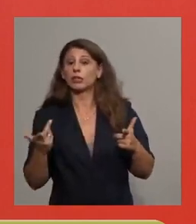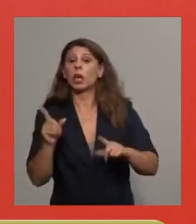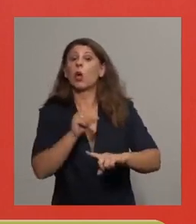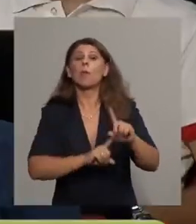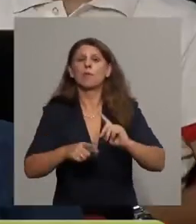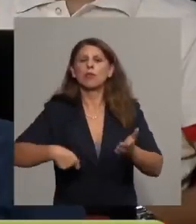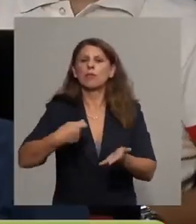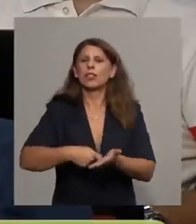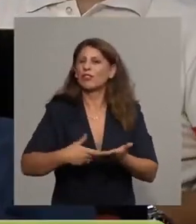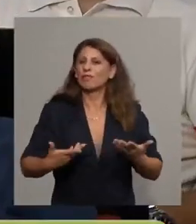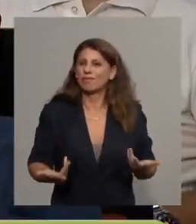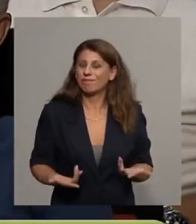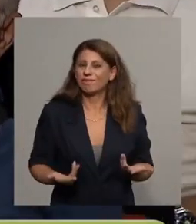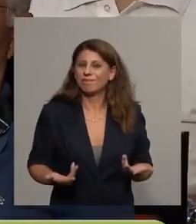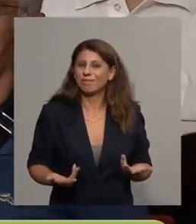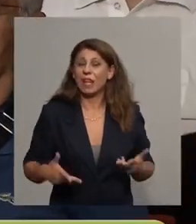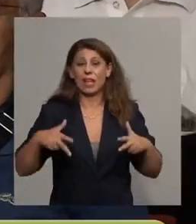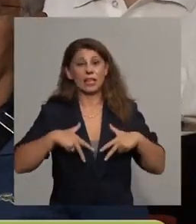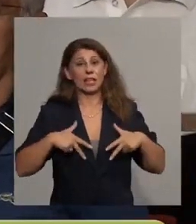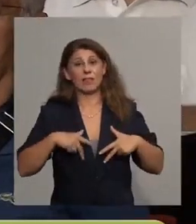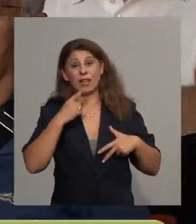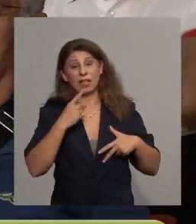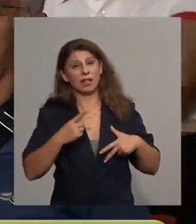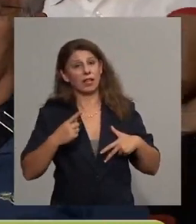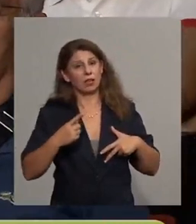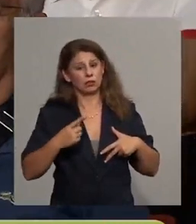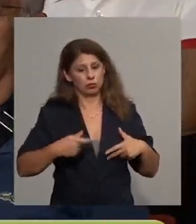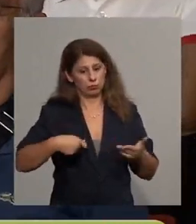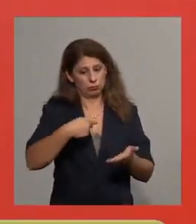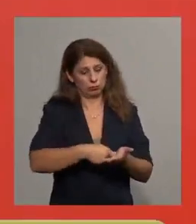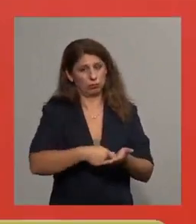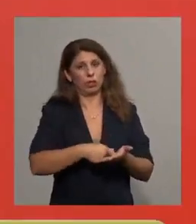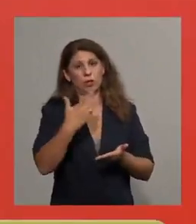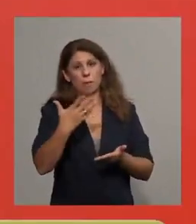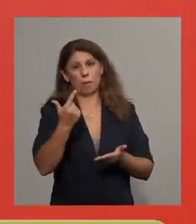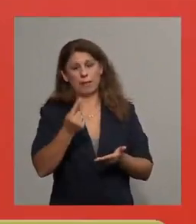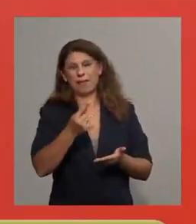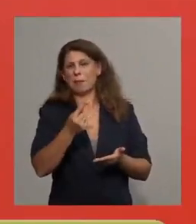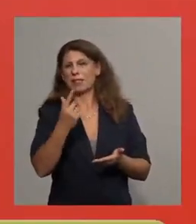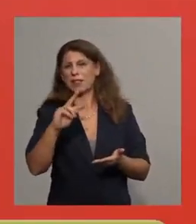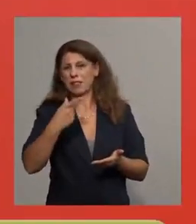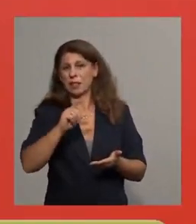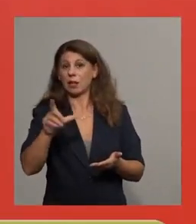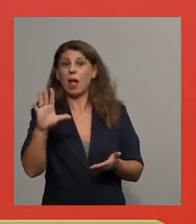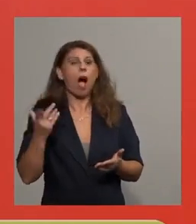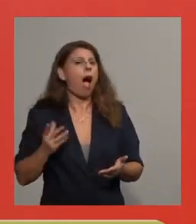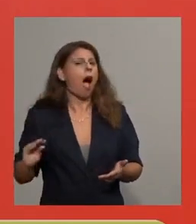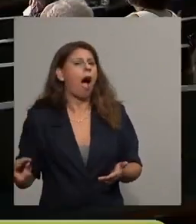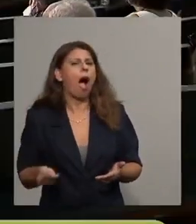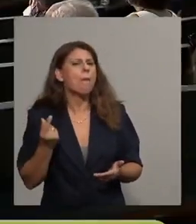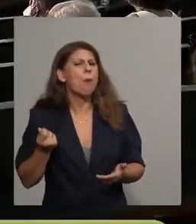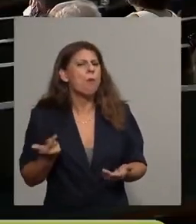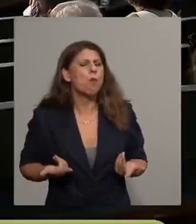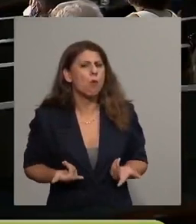ποιος πληρώνει. Η κυβέρνηση λέει ότι δίνει 5,5 δις. Αλήθεια από πού? Μπορεί να δίνει